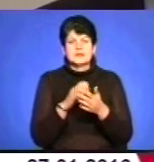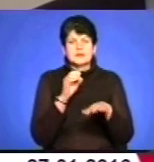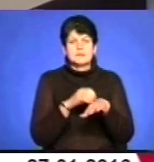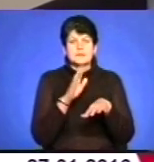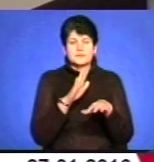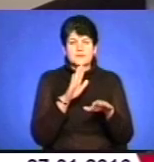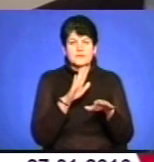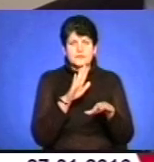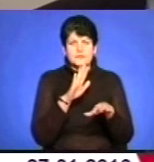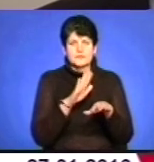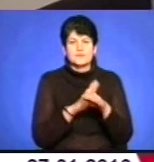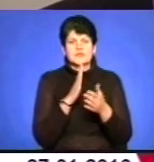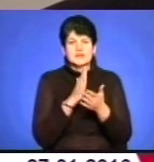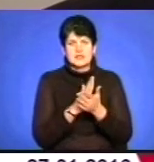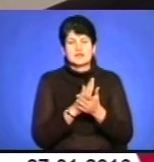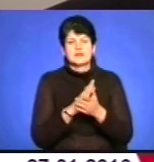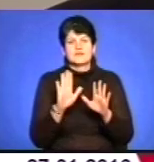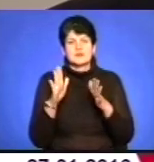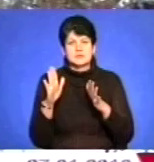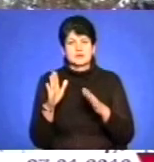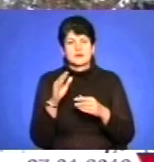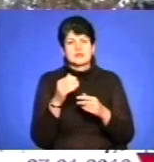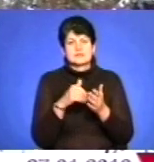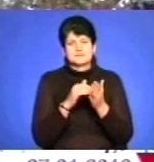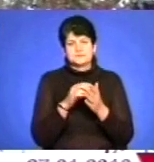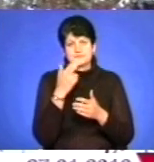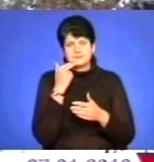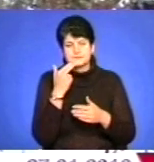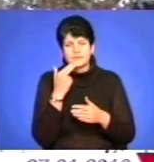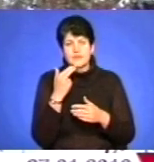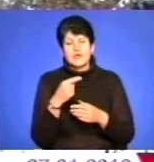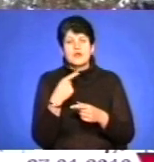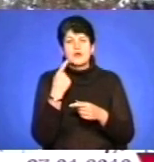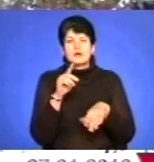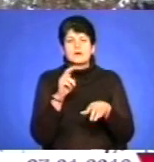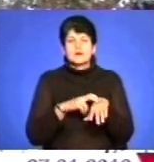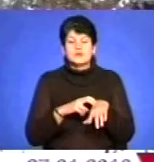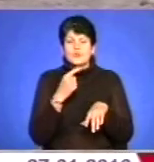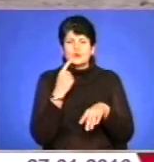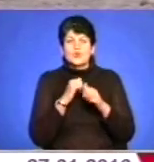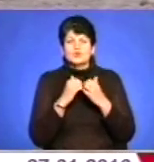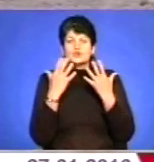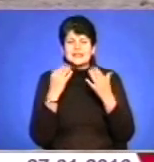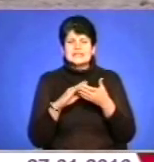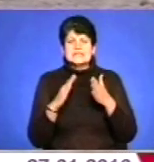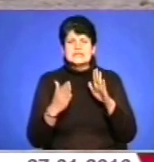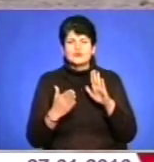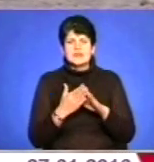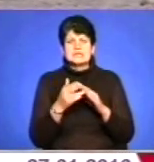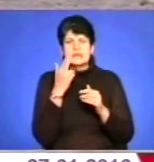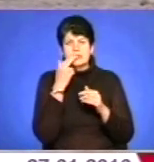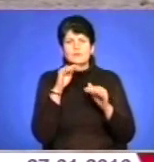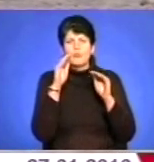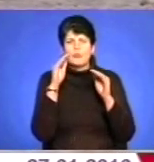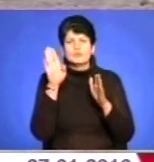випадки каліфорнійського грипу H1N1. Епідеміологи пояснюють, що кожного дня ситуація із захворюваністю на грип